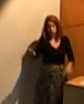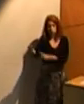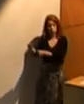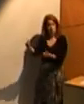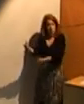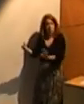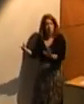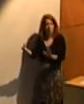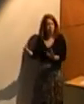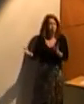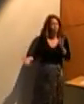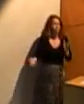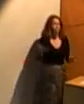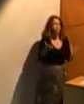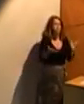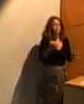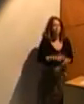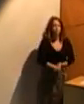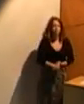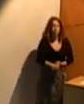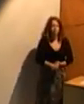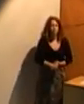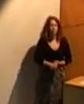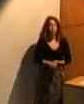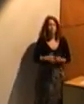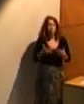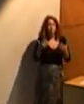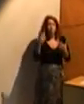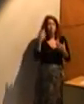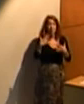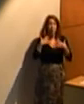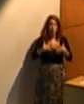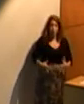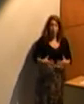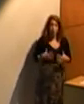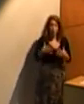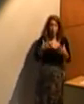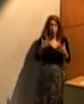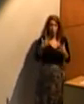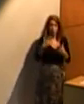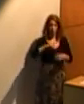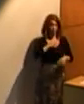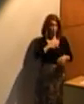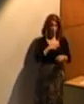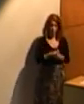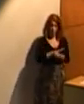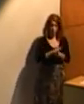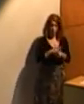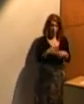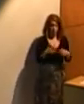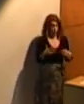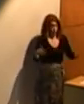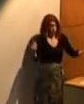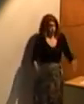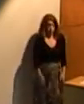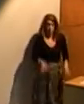bien donc voyez ce genre de choses là ça ne pourrait être acceptée acceptable que si le corps était totalement à moi je paye puisse terminer hélas hélas hélas je crois que